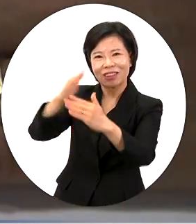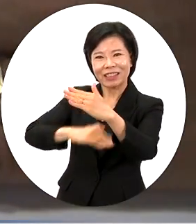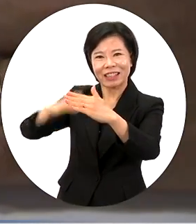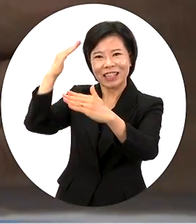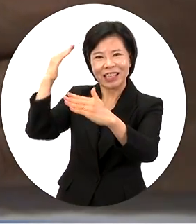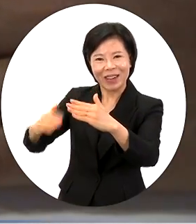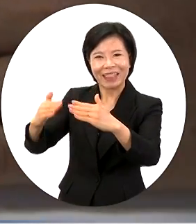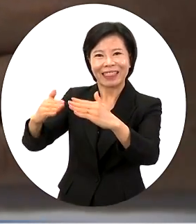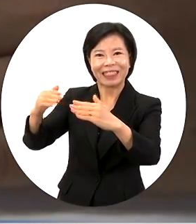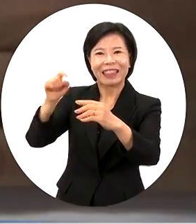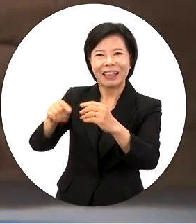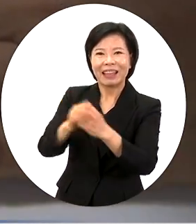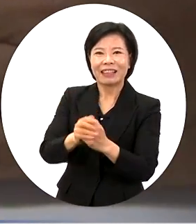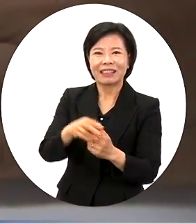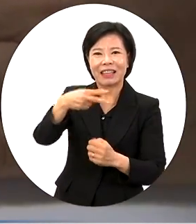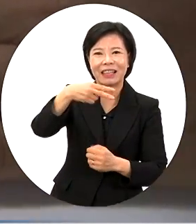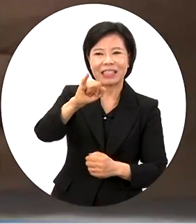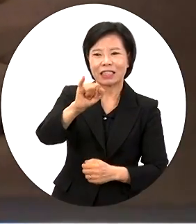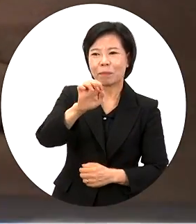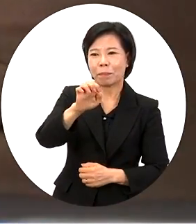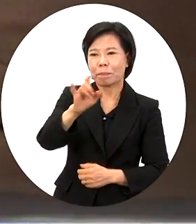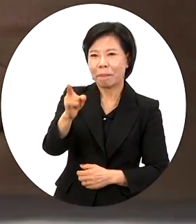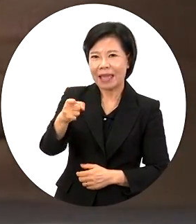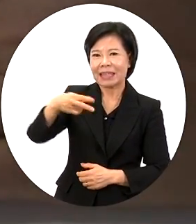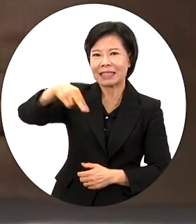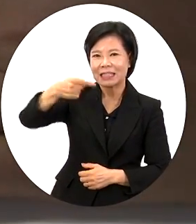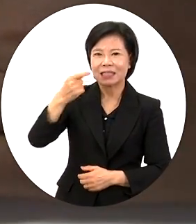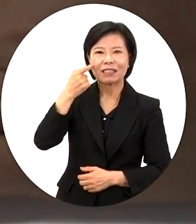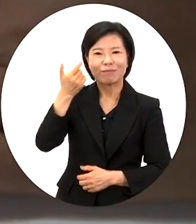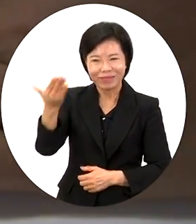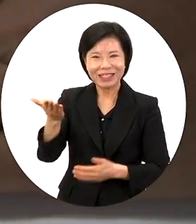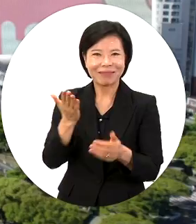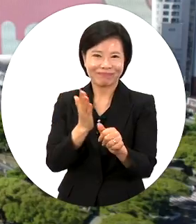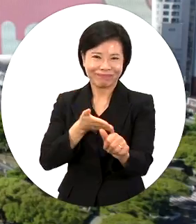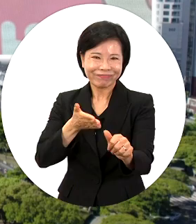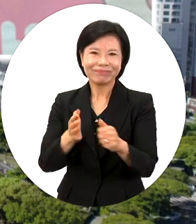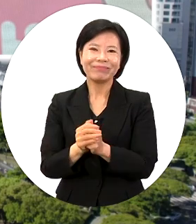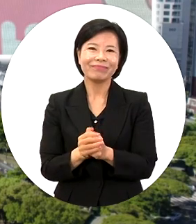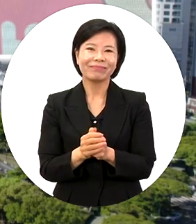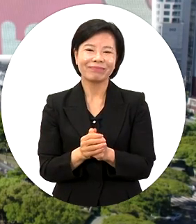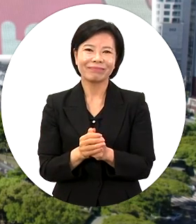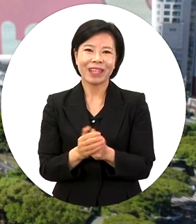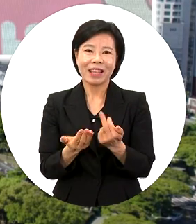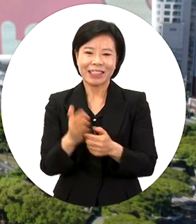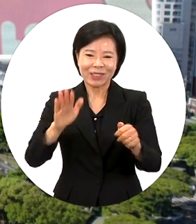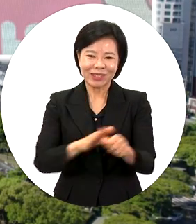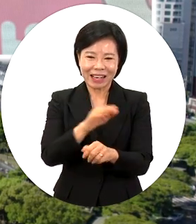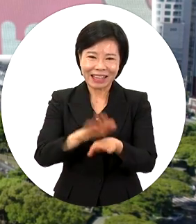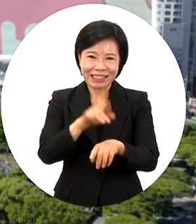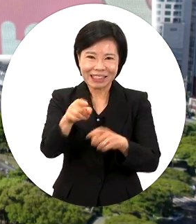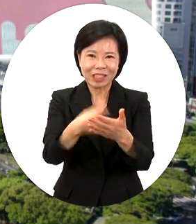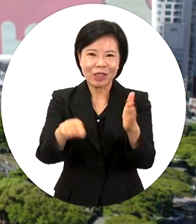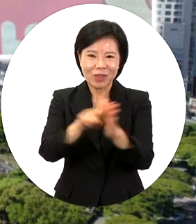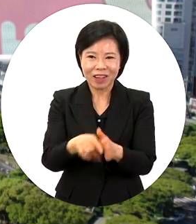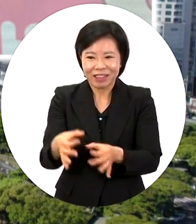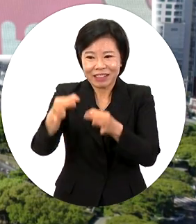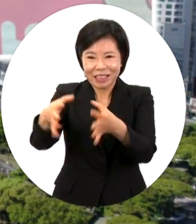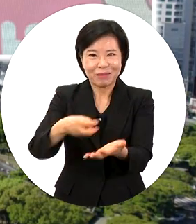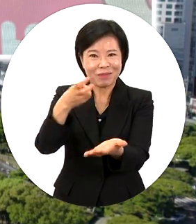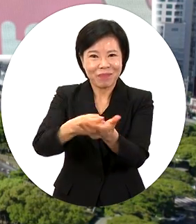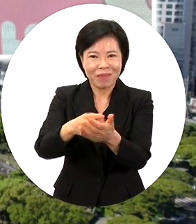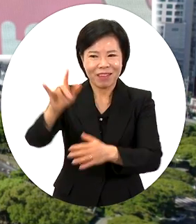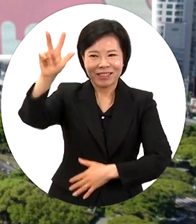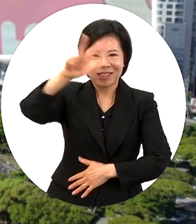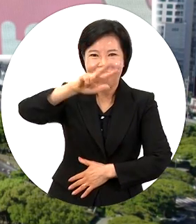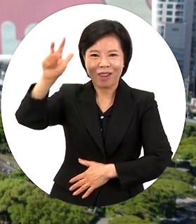사항은 운영기관인 주식회사 C패스로 문의하면 됩니다. 제주사랑 실천을 위한